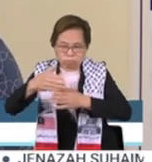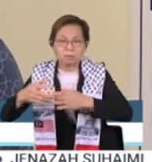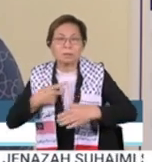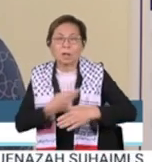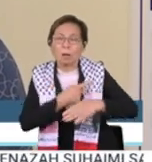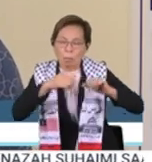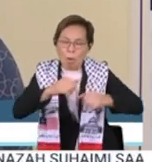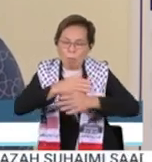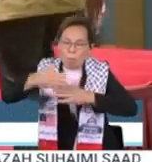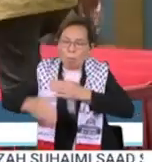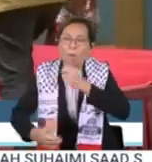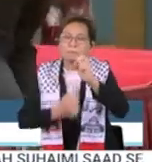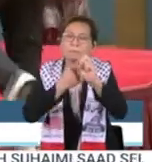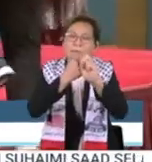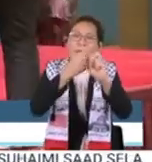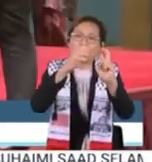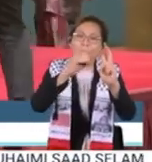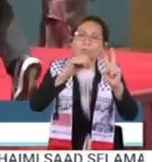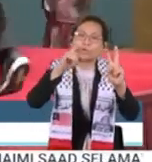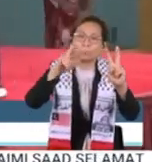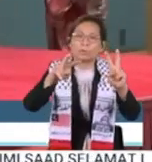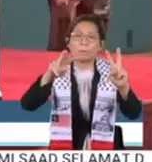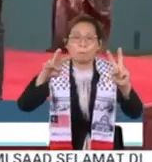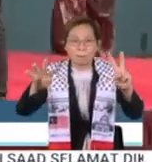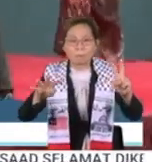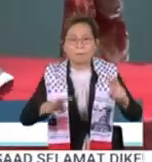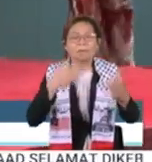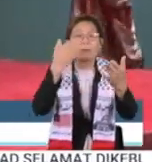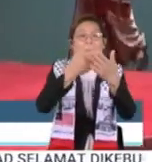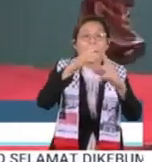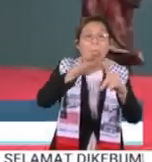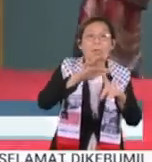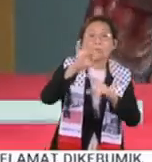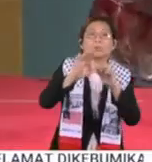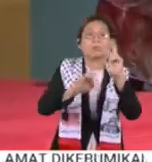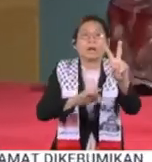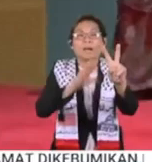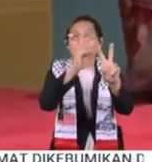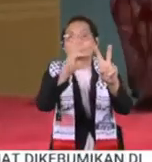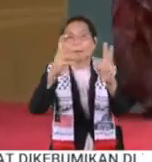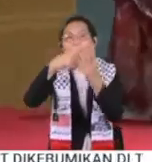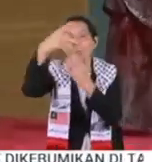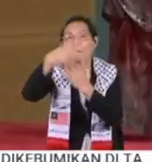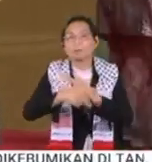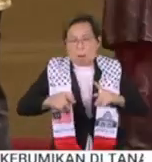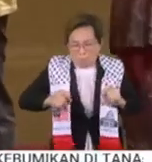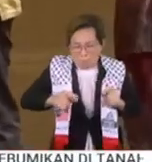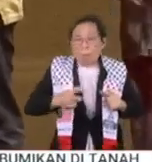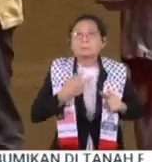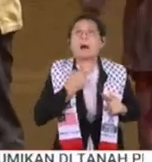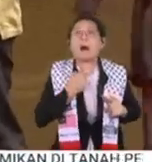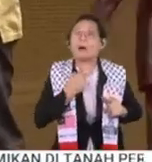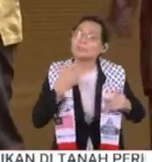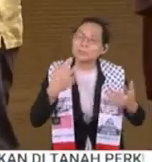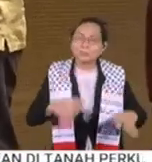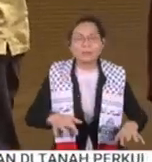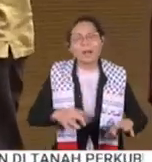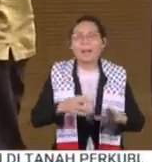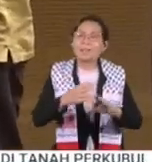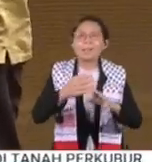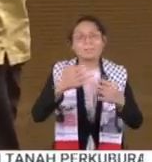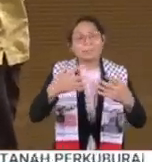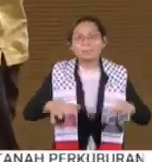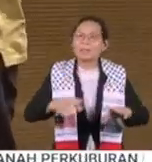selesaikan tahun hadapan. Setakat September lalu, 266 projek perumahan swasta terbengkalai berjaya dipulihkan.